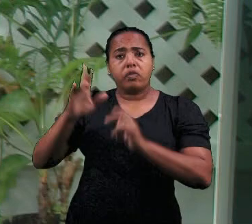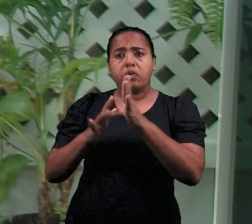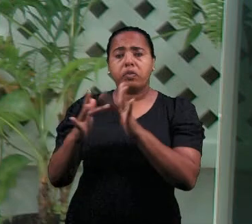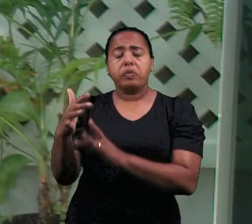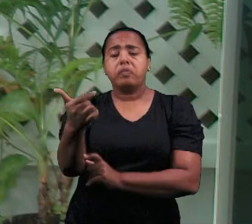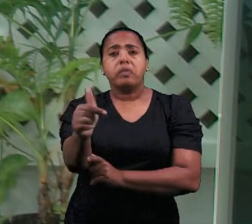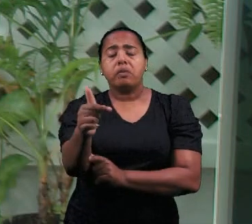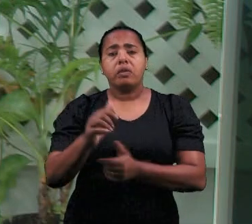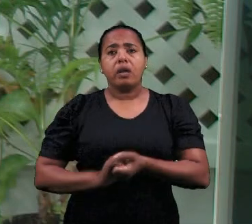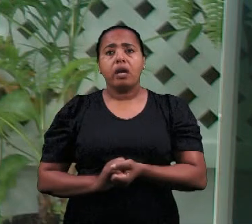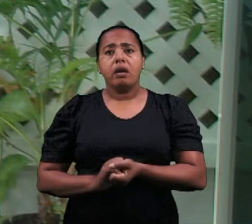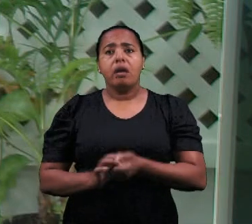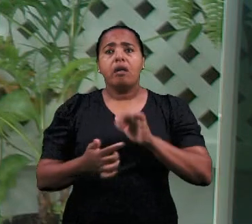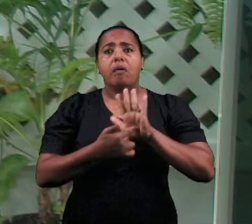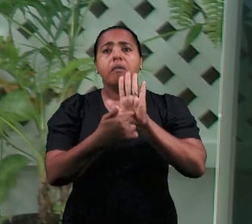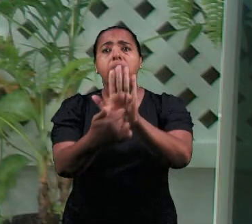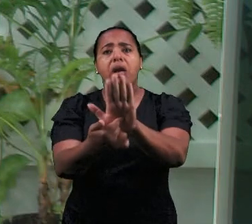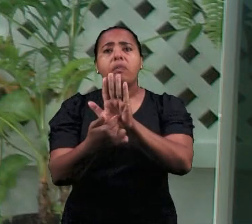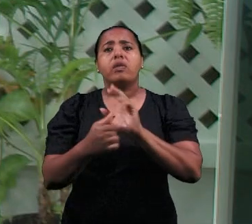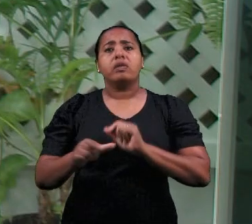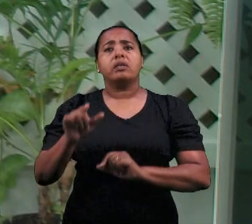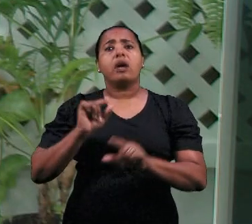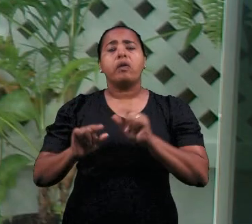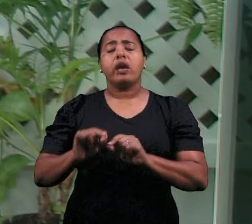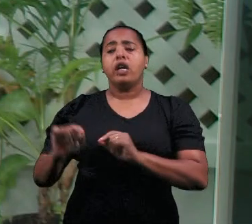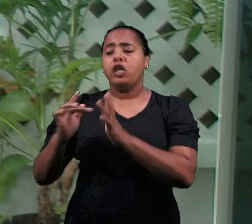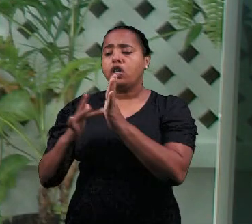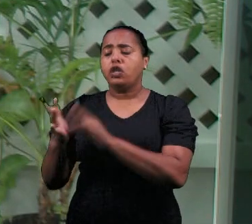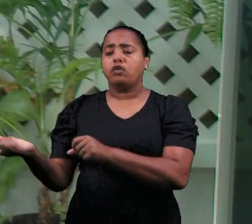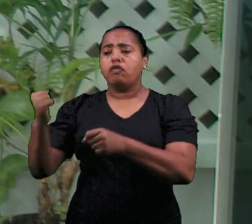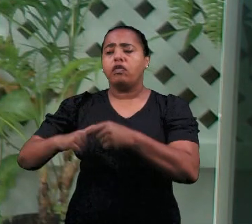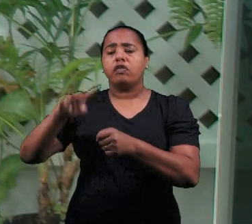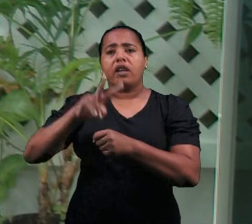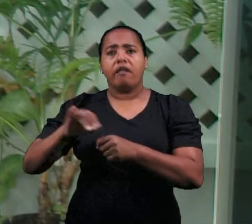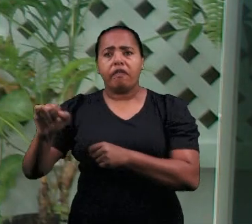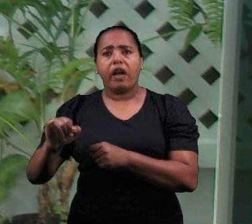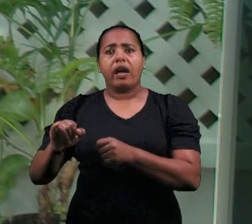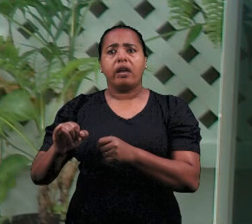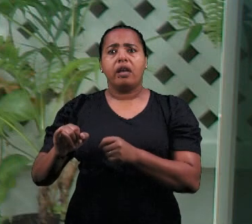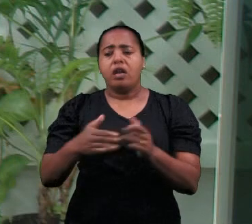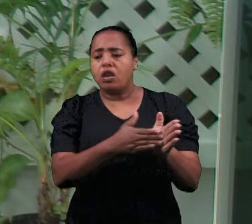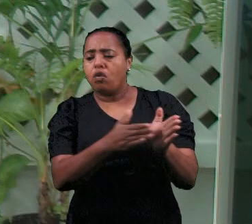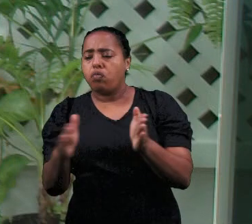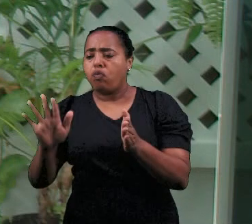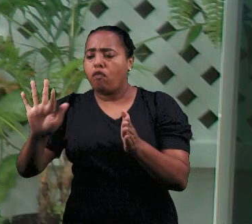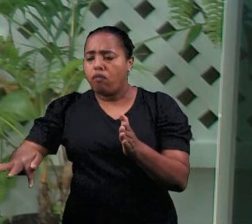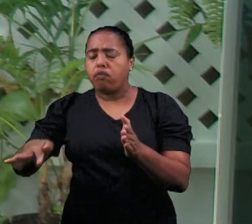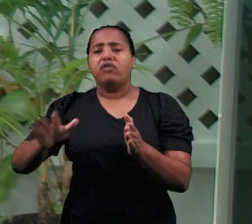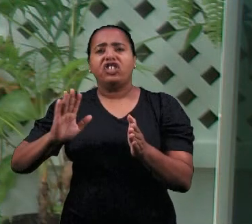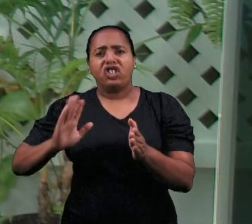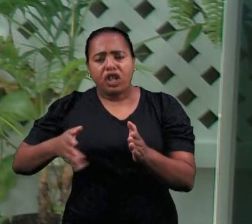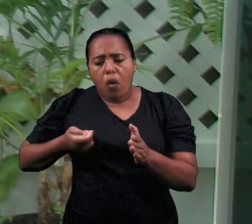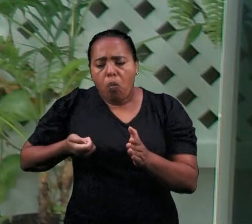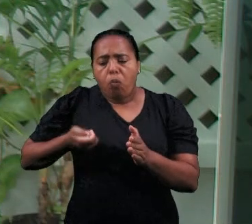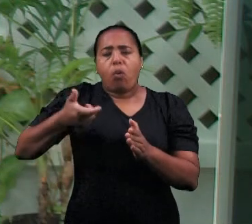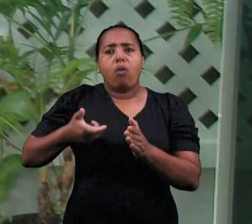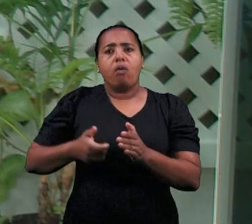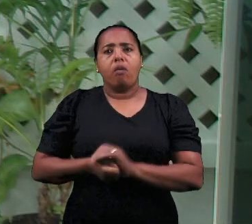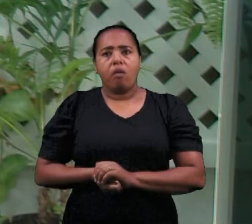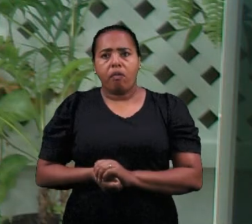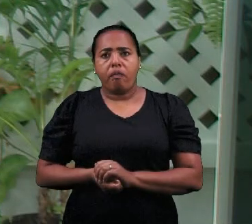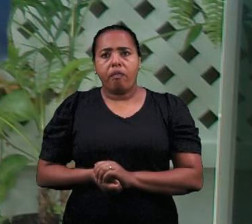Il n'a pas une responsabilité avec l'Église fidèle, avec l'Église de Jésus pour dire que la fin va